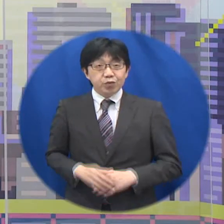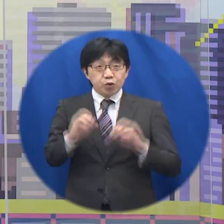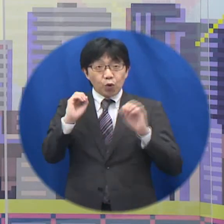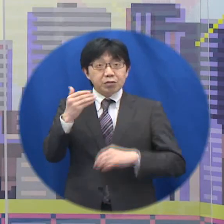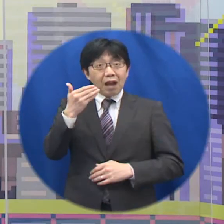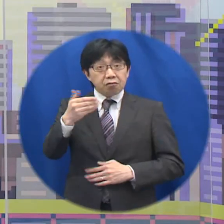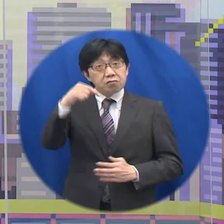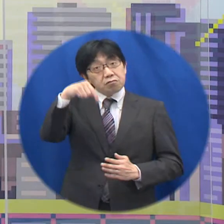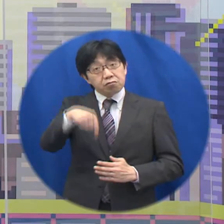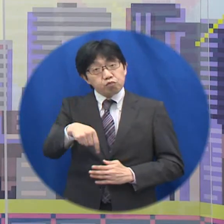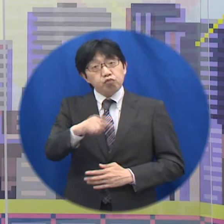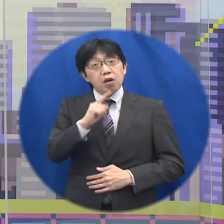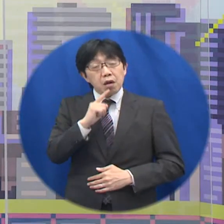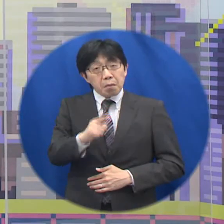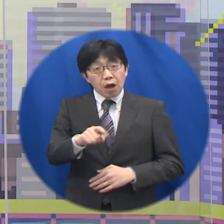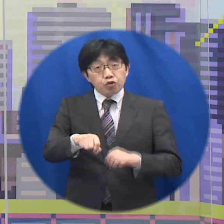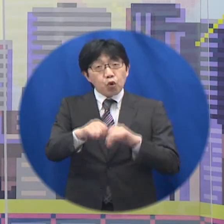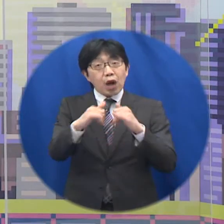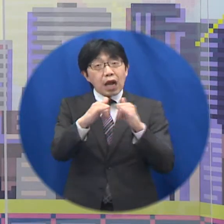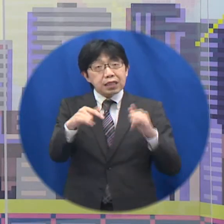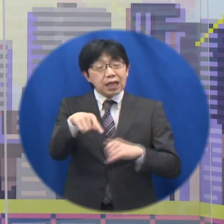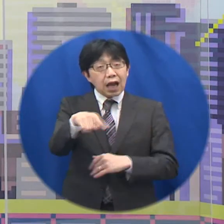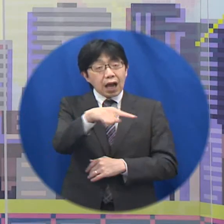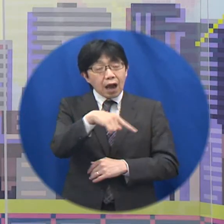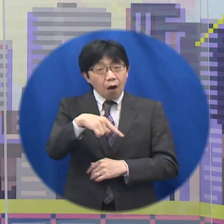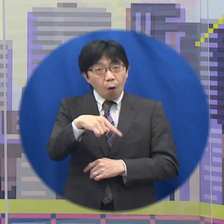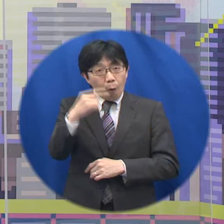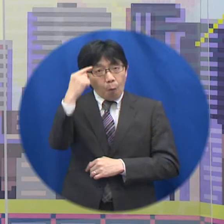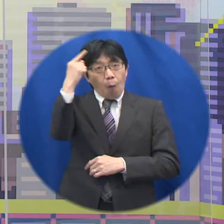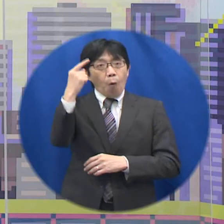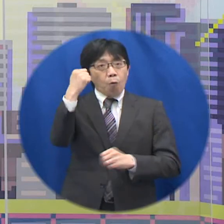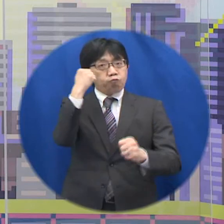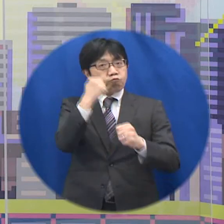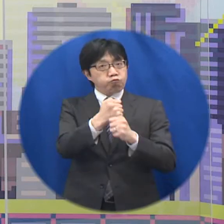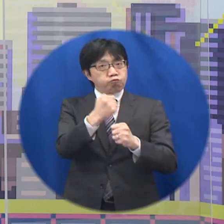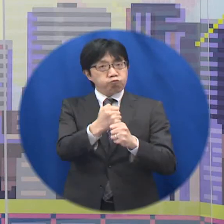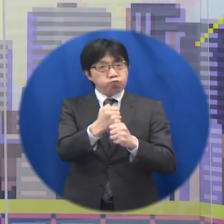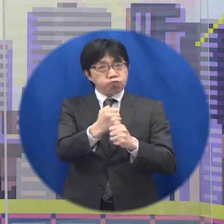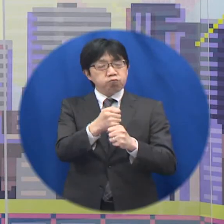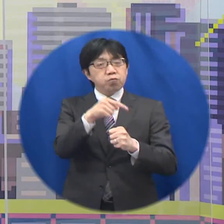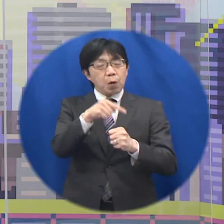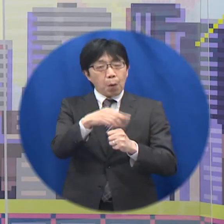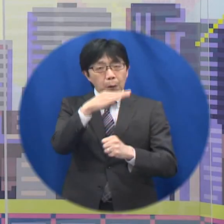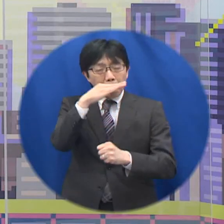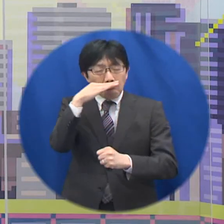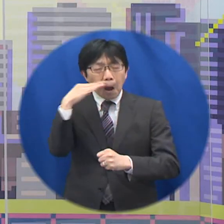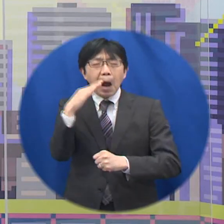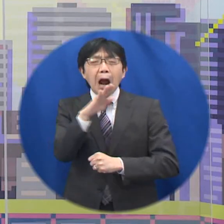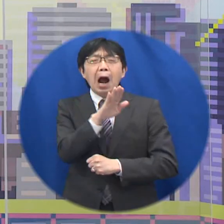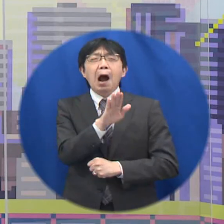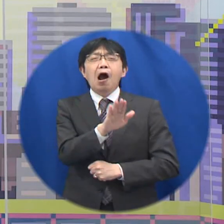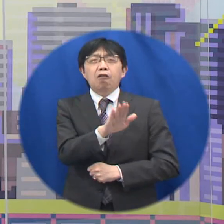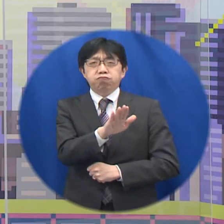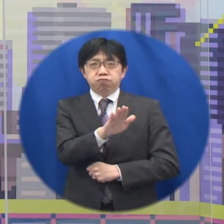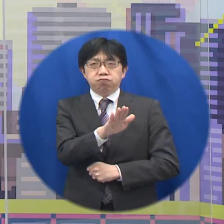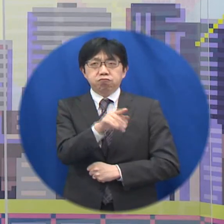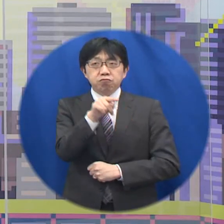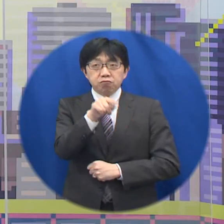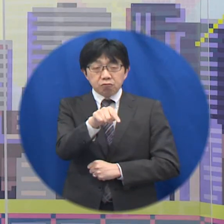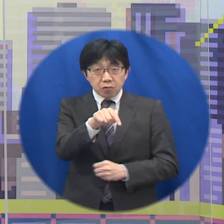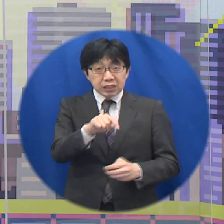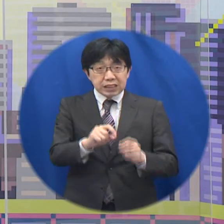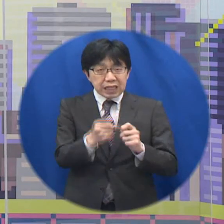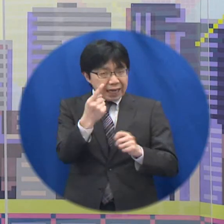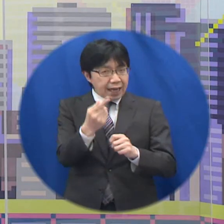豊島区では障害のある方の独創的な感性から素晴らしい作品を生み出せるきっかけを作